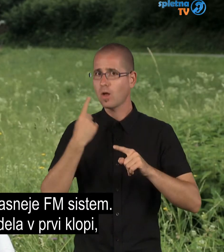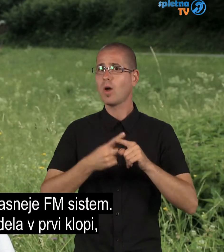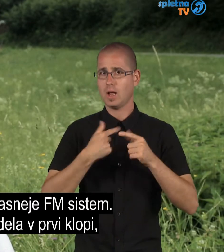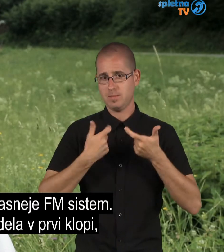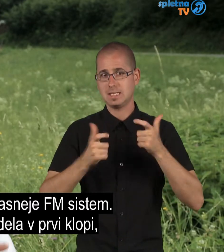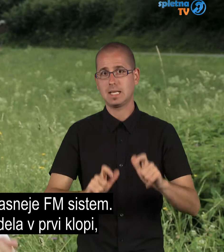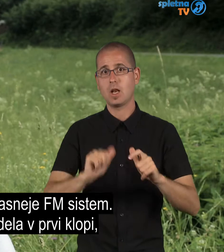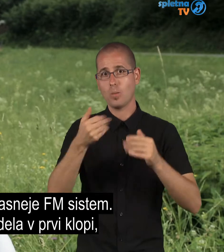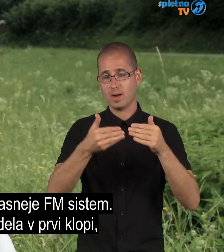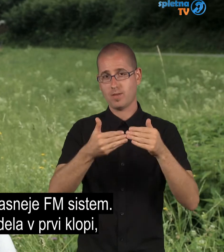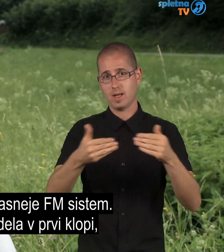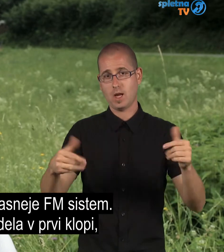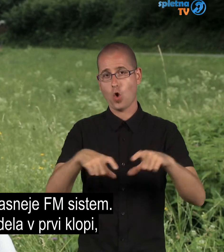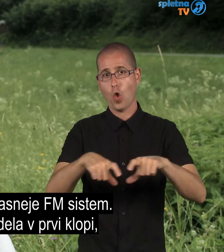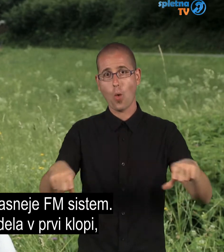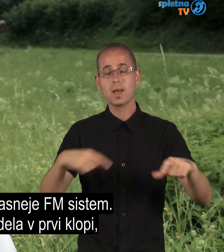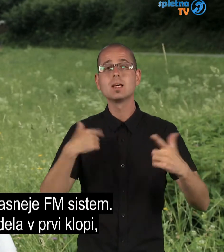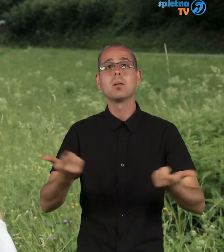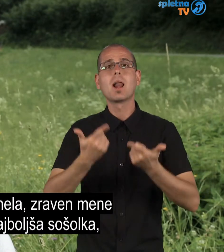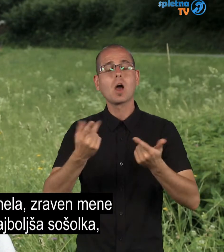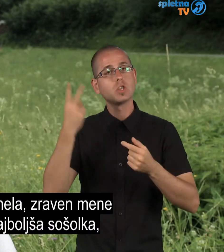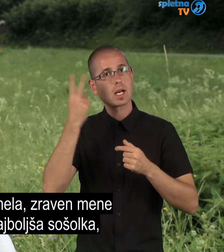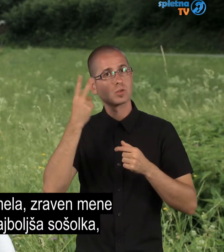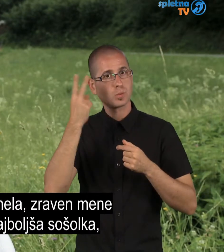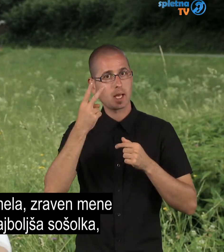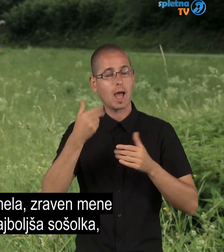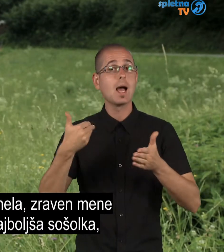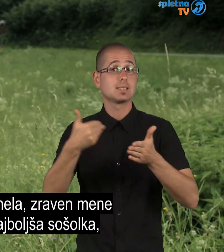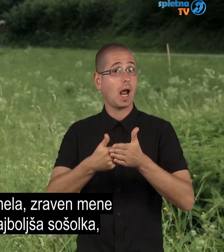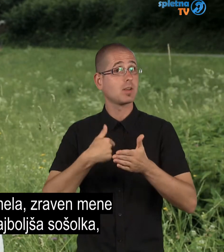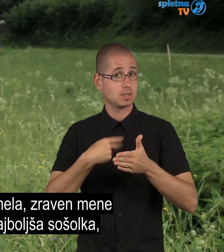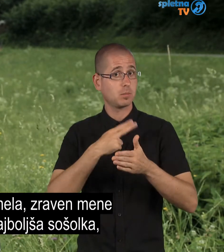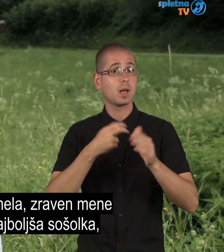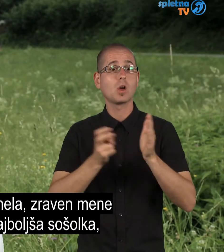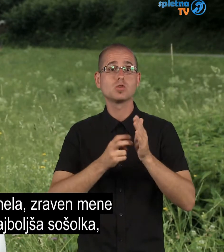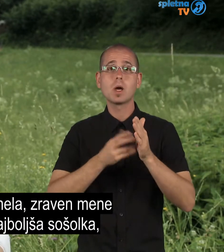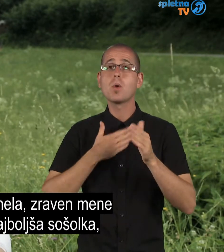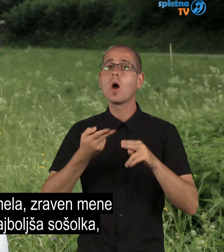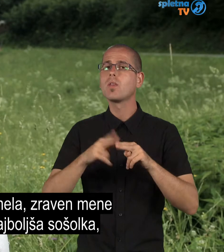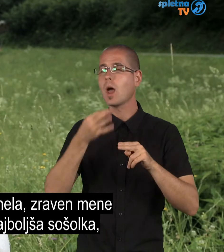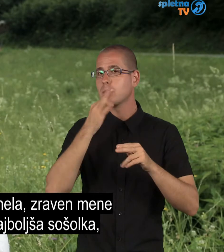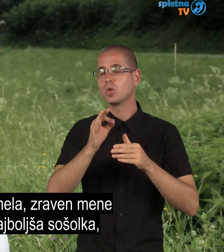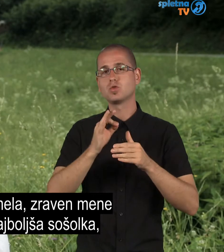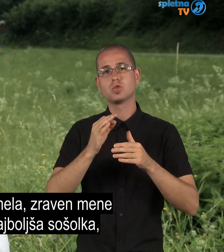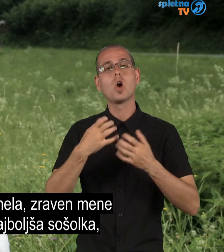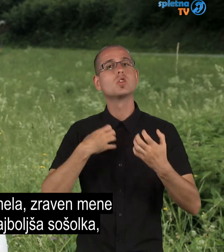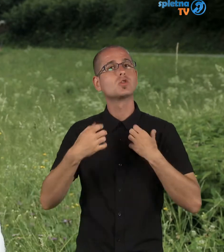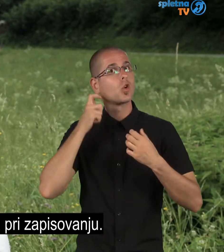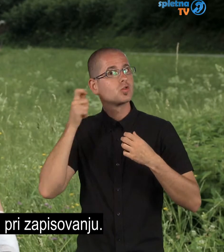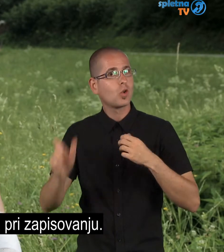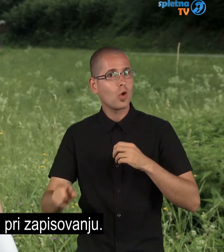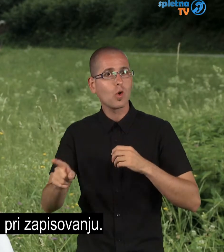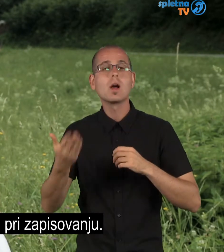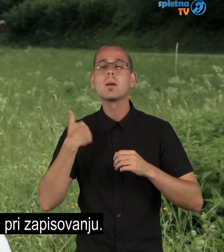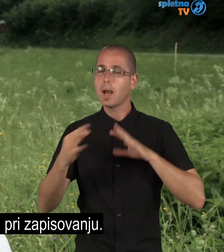Pogosto sem sedela v prvi klopci, da sem lažje razumela. Zraven sem imela še mojo najboljšo sošolko,